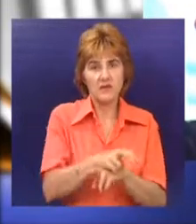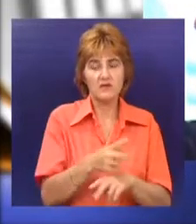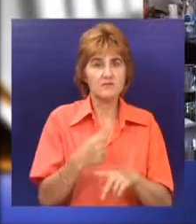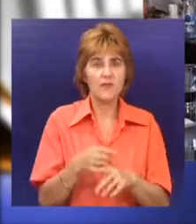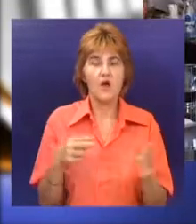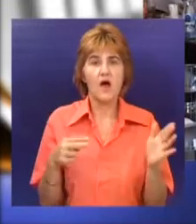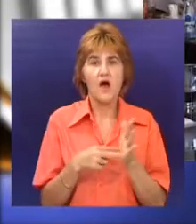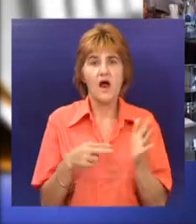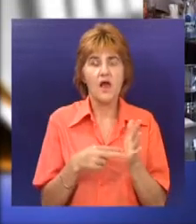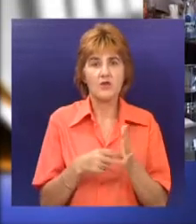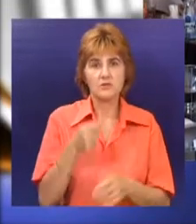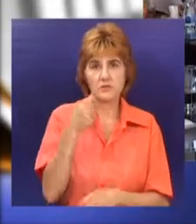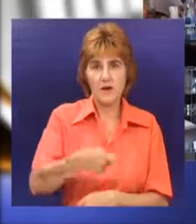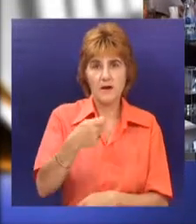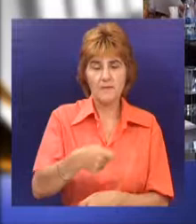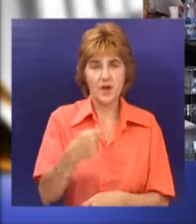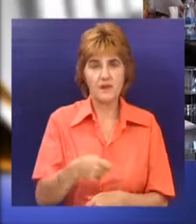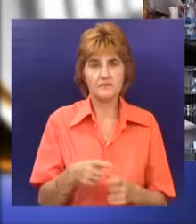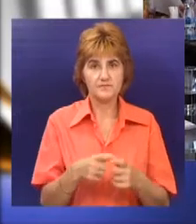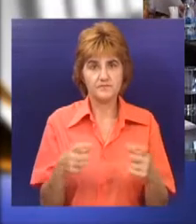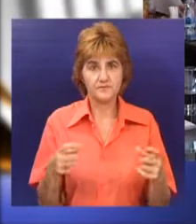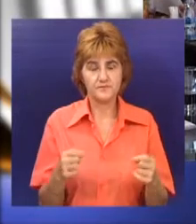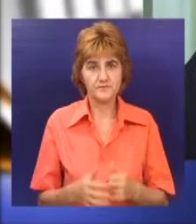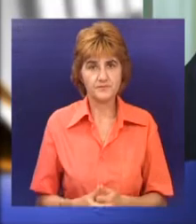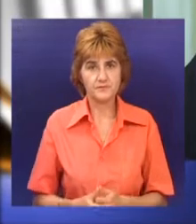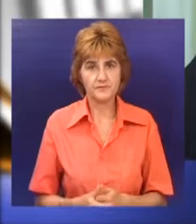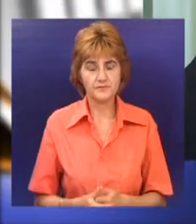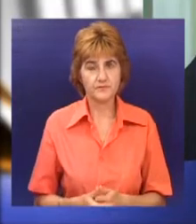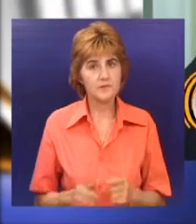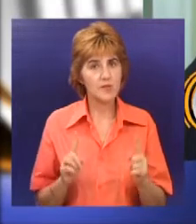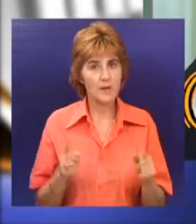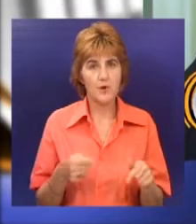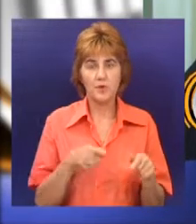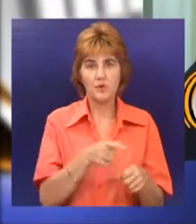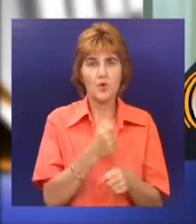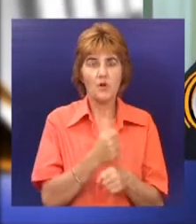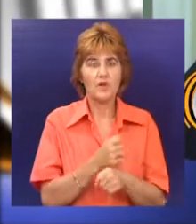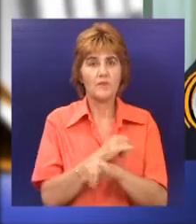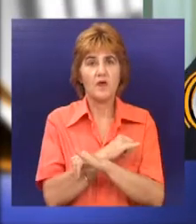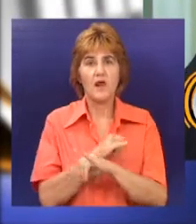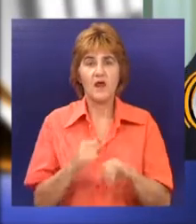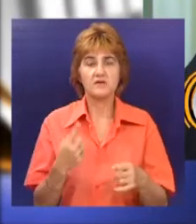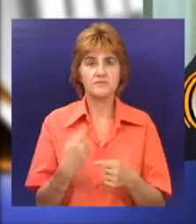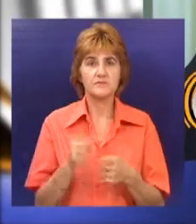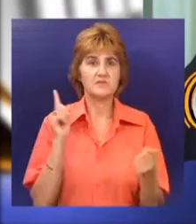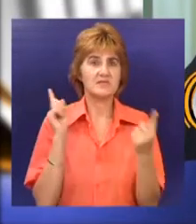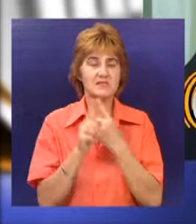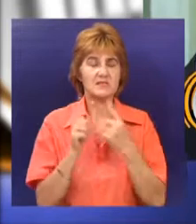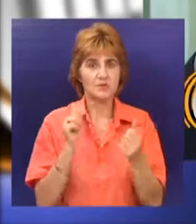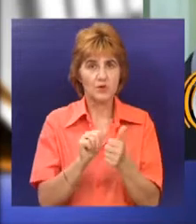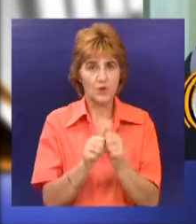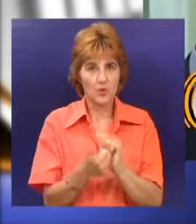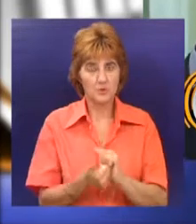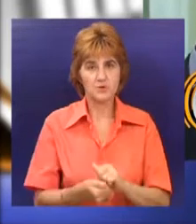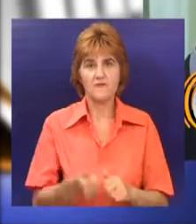elektronsku naplatu, takozvani ticketing sistema. Moramo to da radimo da bismo zapravo taj javni saobraćaj doveli u red i ono što smo